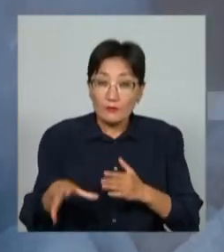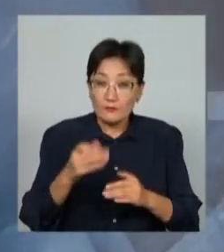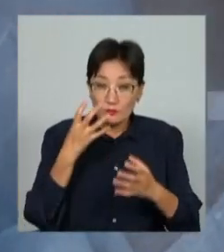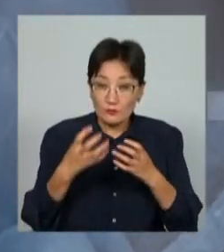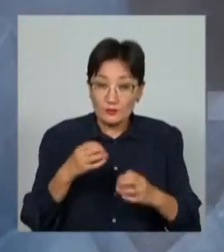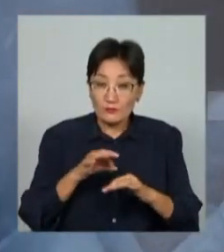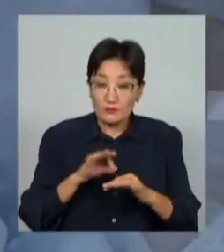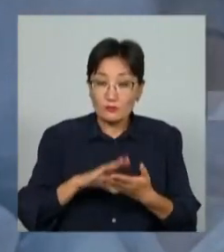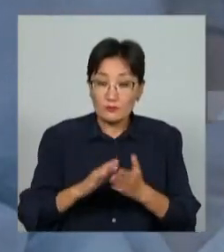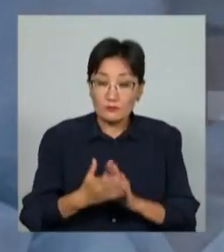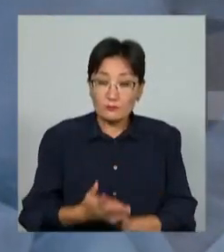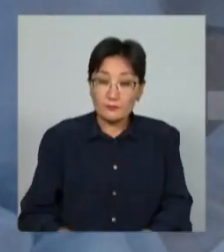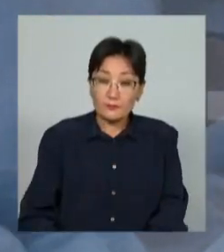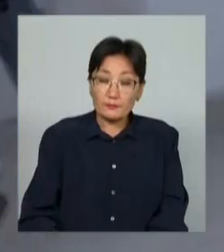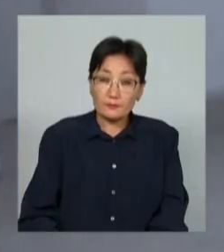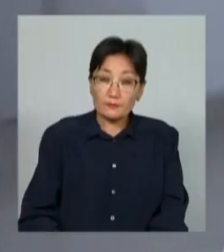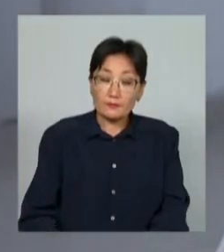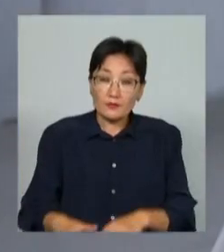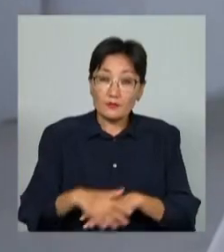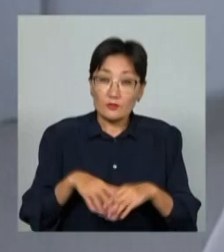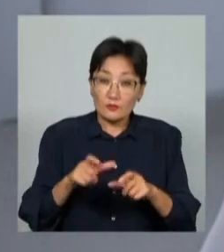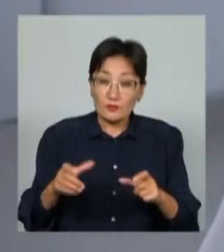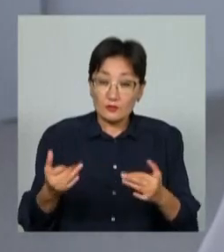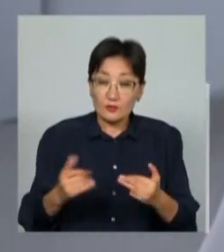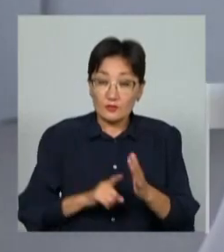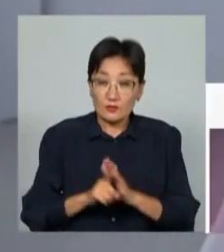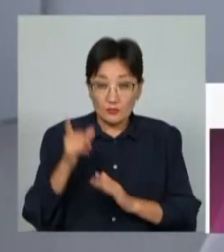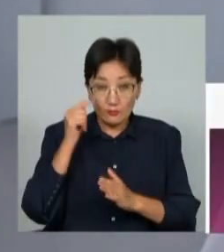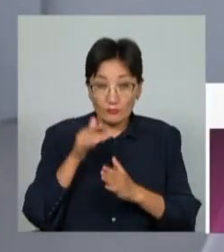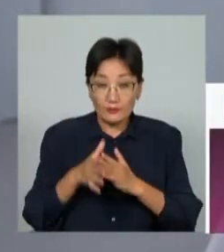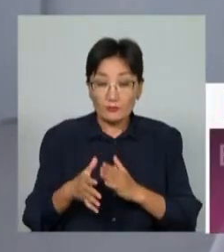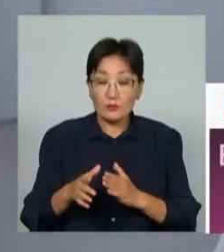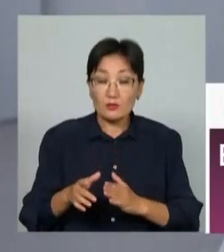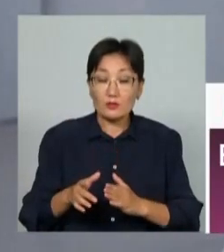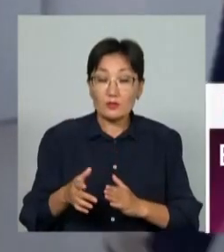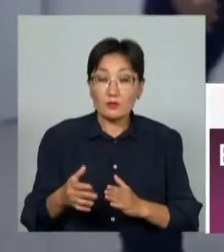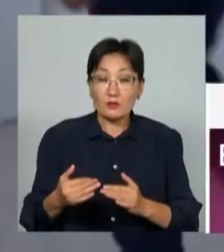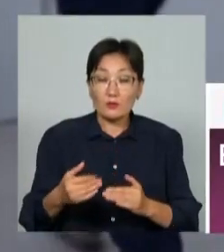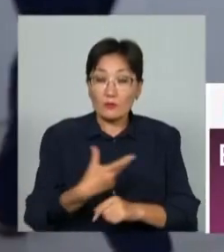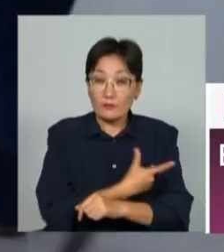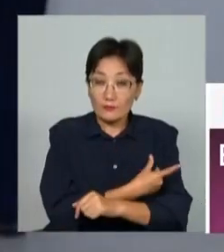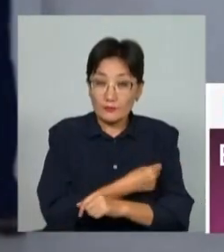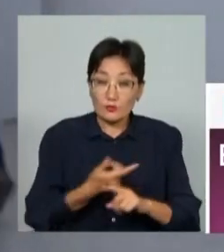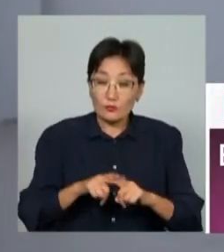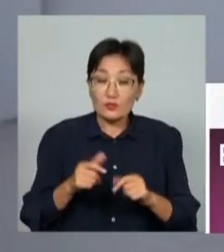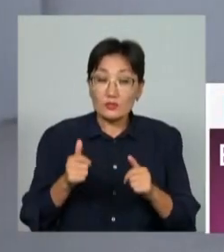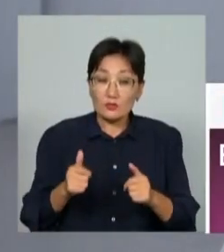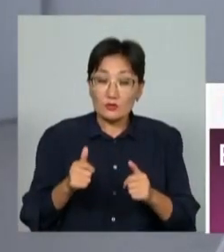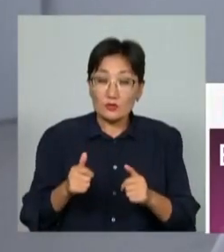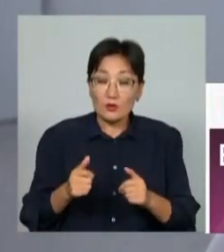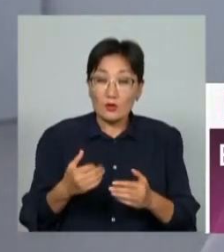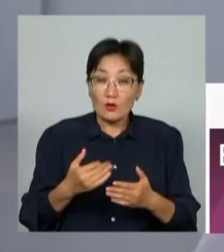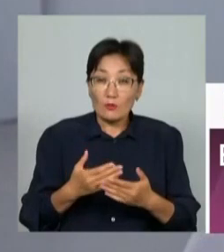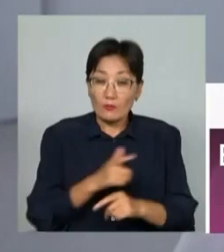серьезность эпидемической ситуации. Население сейчас начало понимать, прививаются очень хорошо. По